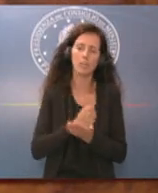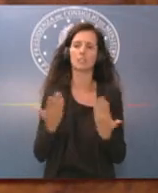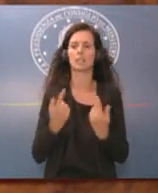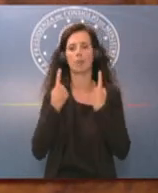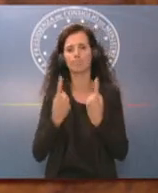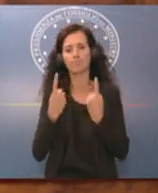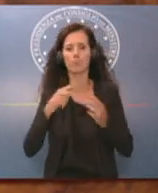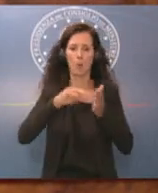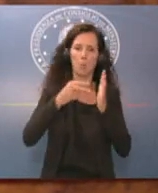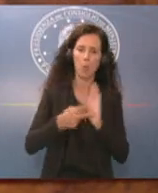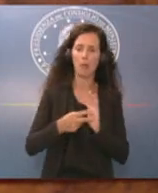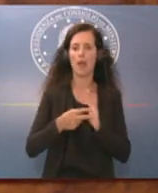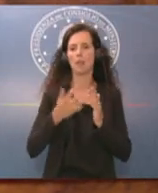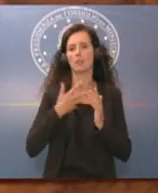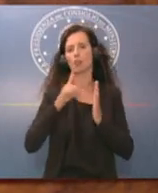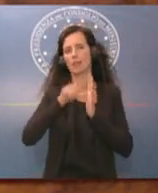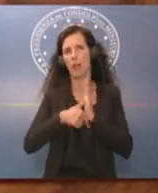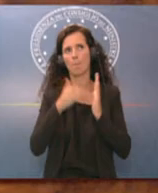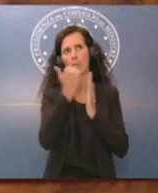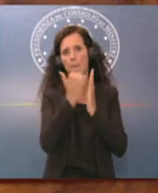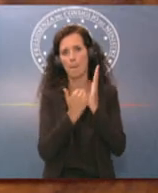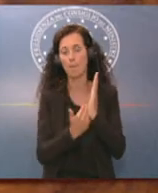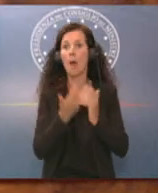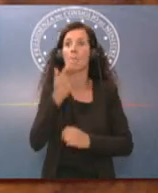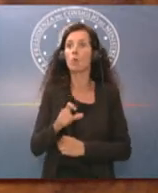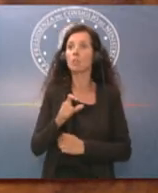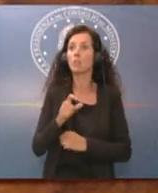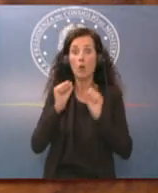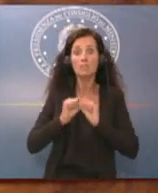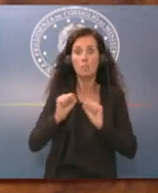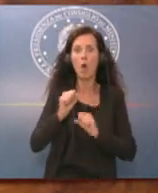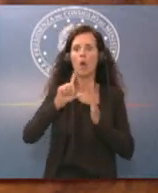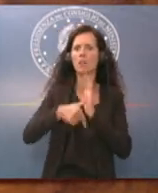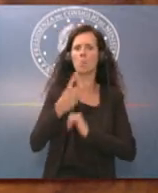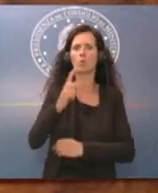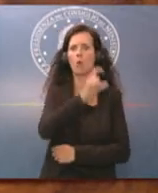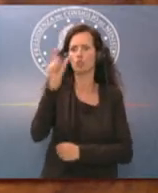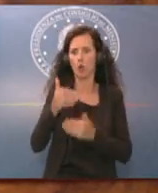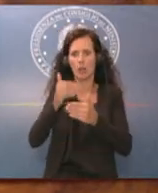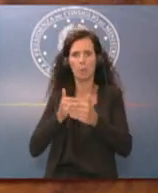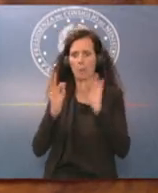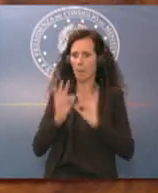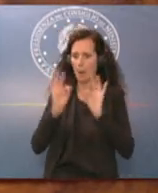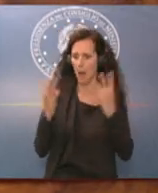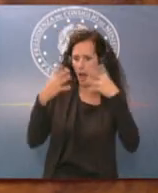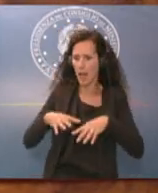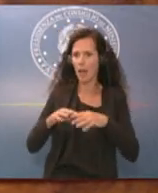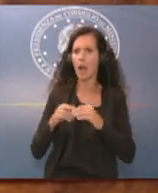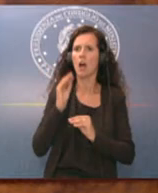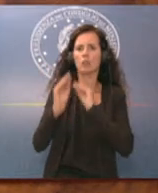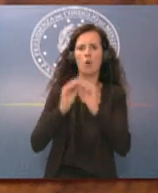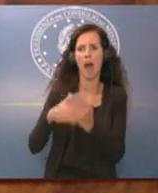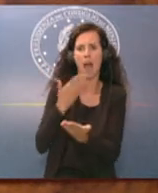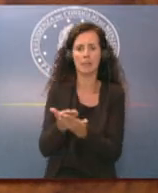problemi anche in ordine di tempo, cioè a volte non ci si può programmare tutto con 2 giorni di anticipo per poter fare le